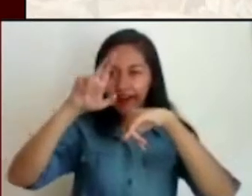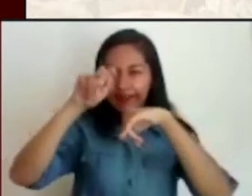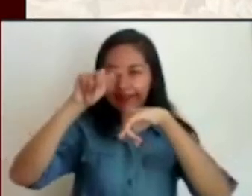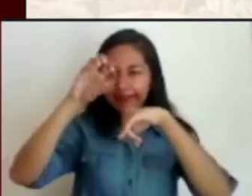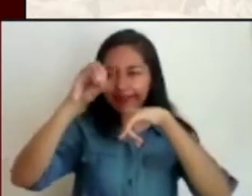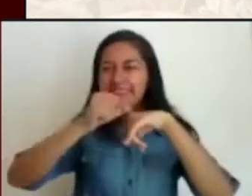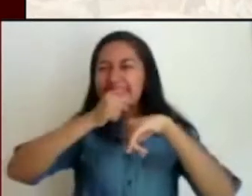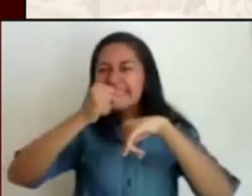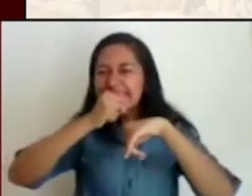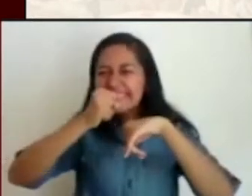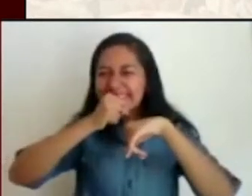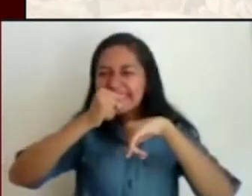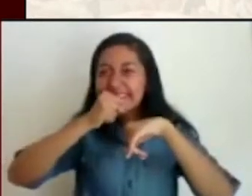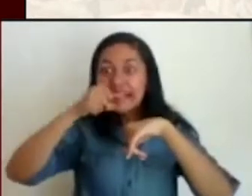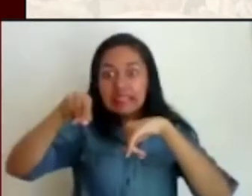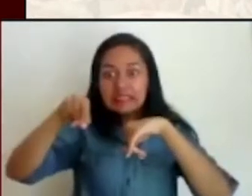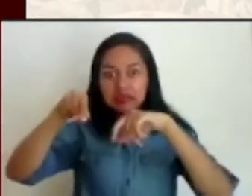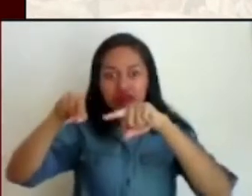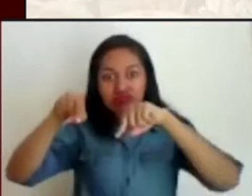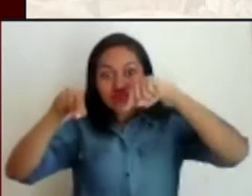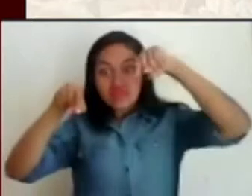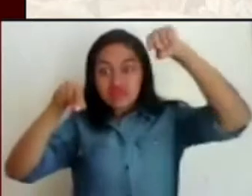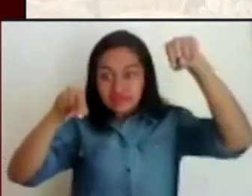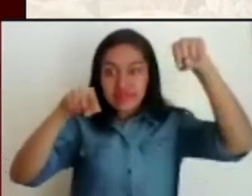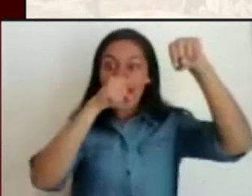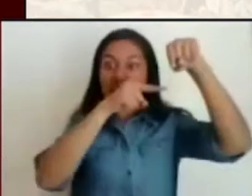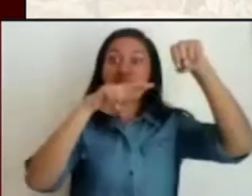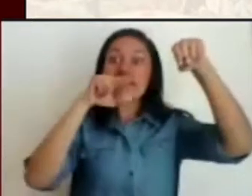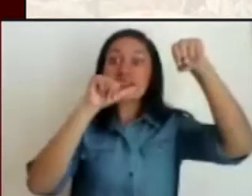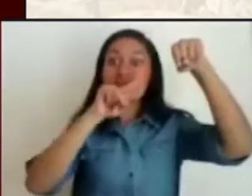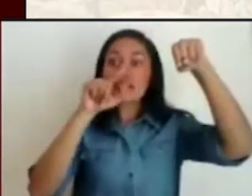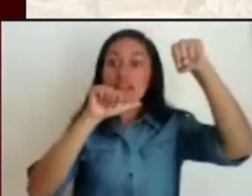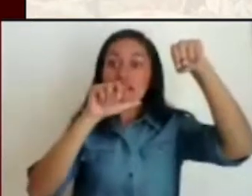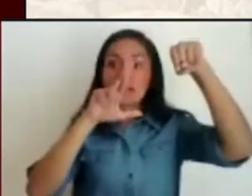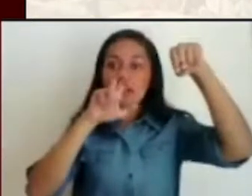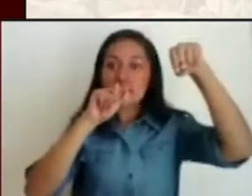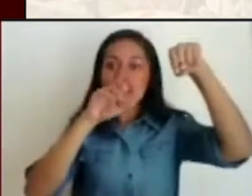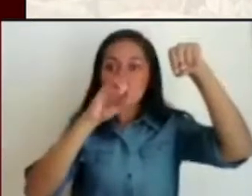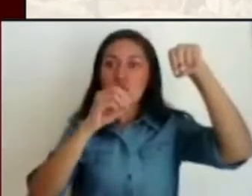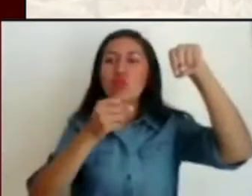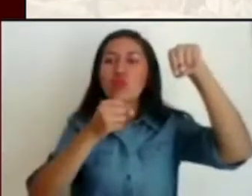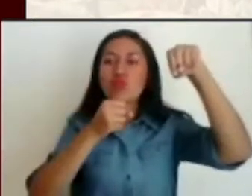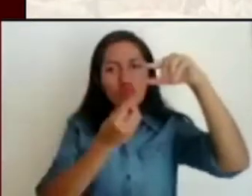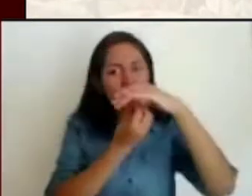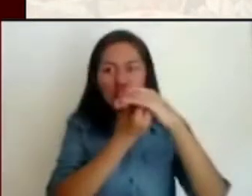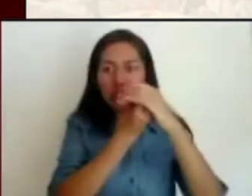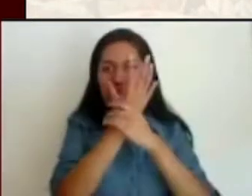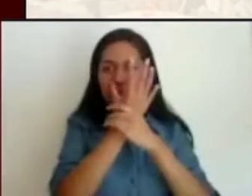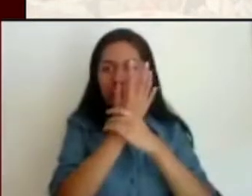il lazzaretto nuovo, arriba. Los dos ubicados en una isla, de donde viene la